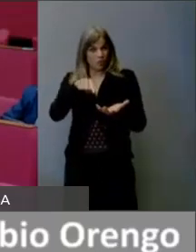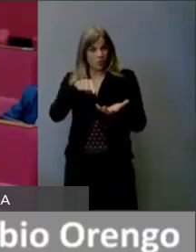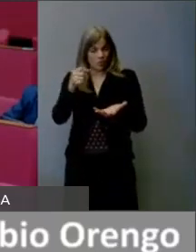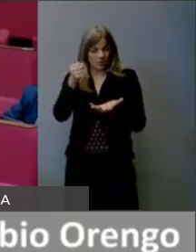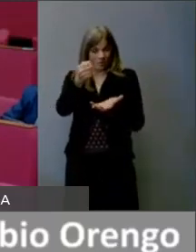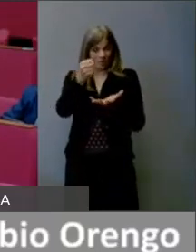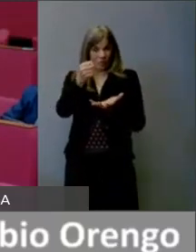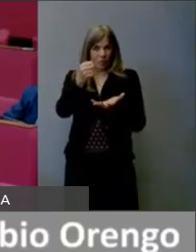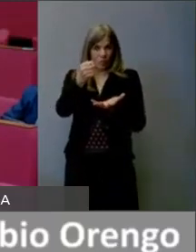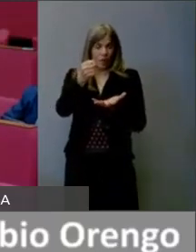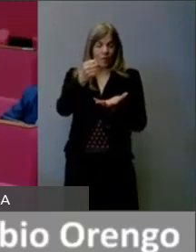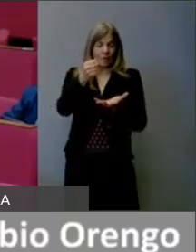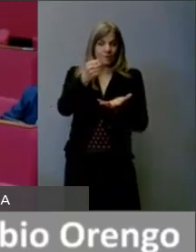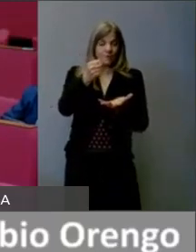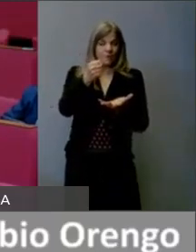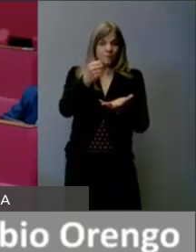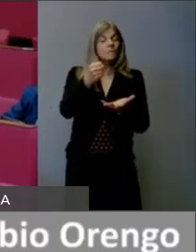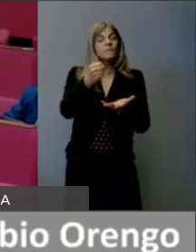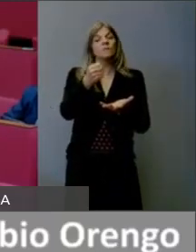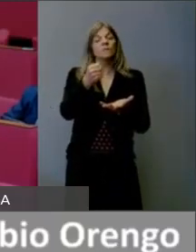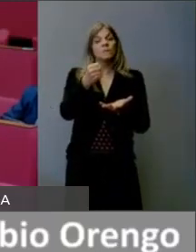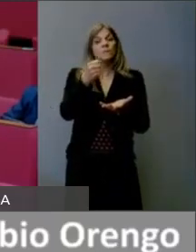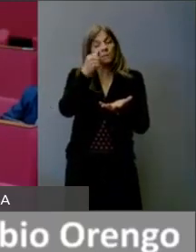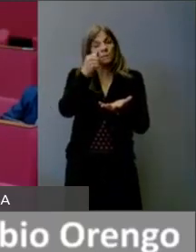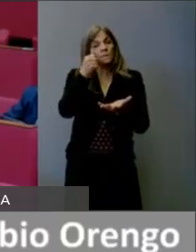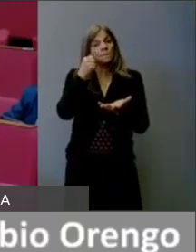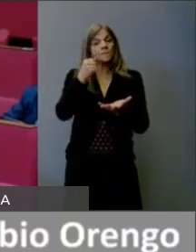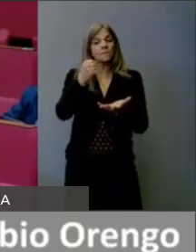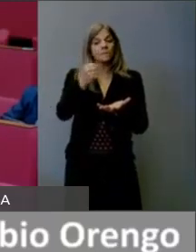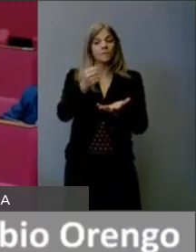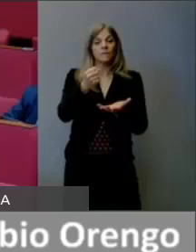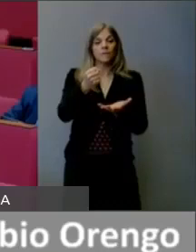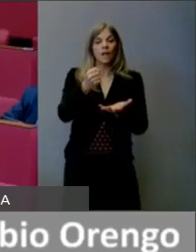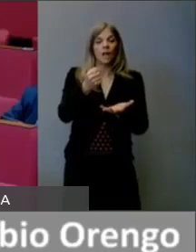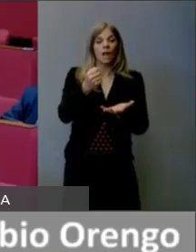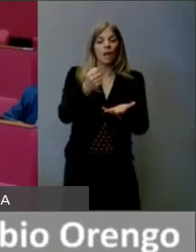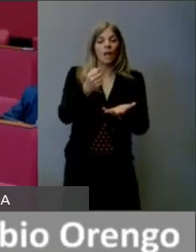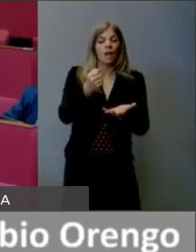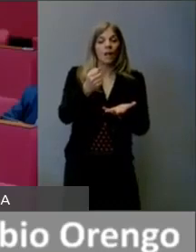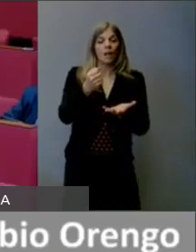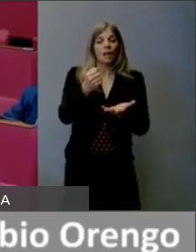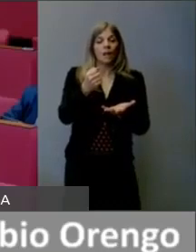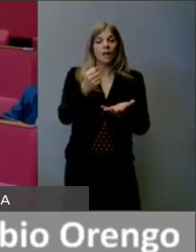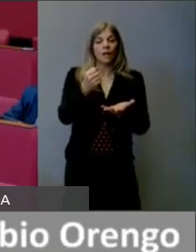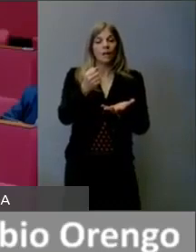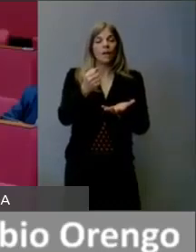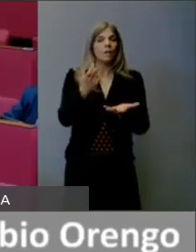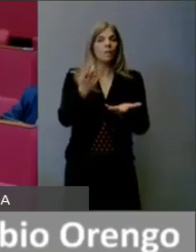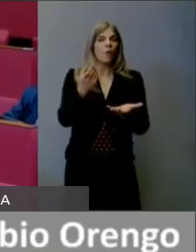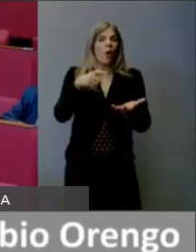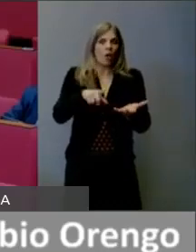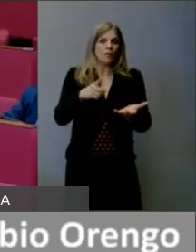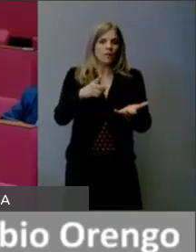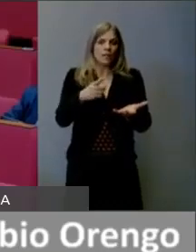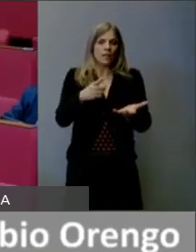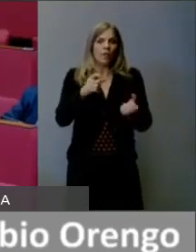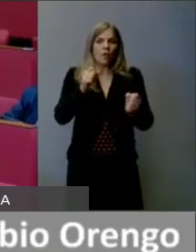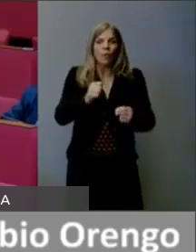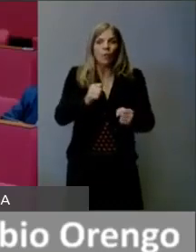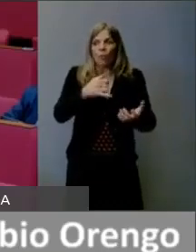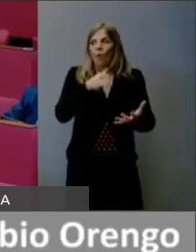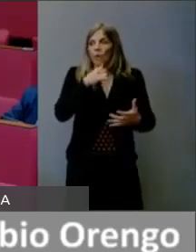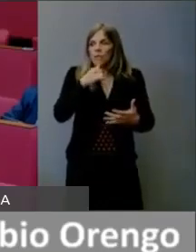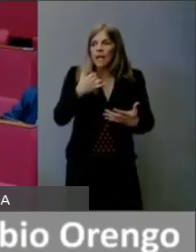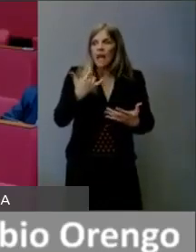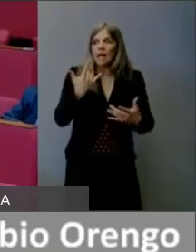la quantità che rappresentano, l'entità, l'importanza rispetto al servizio che possono agire